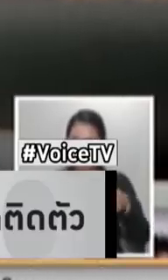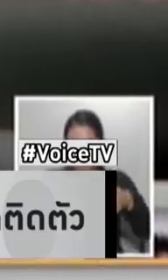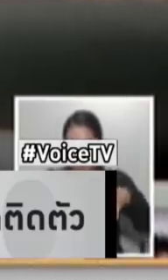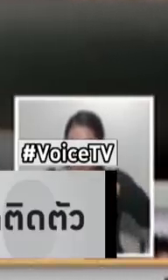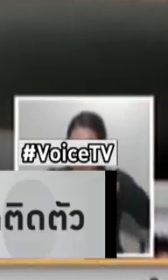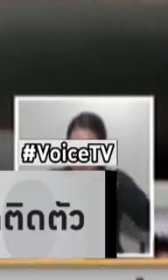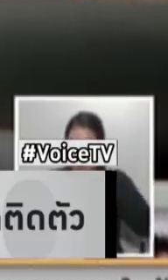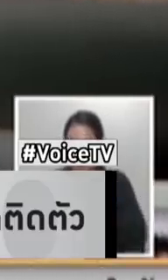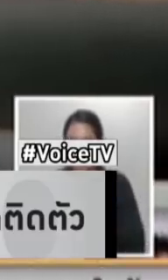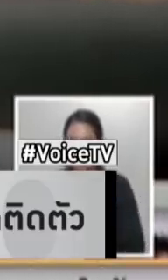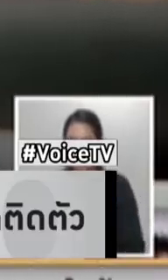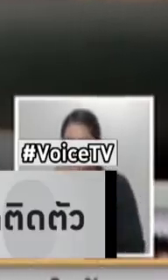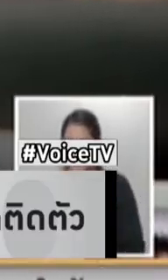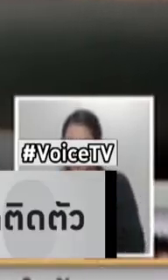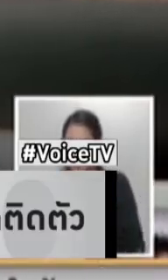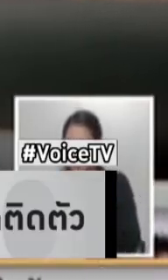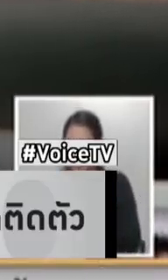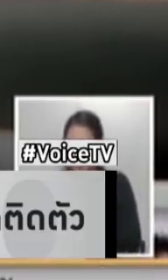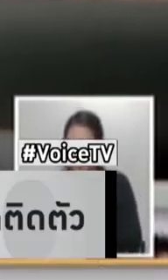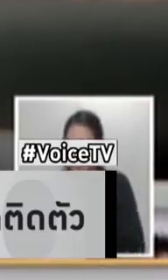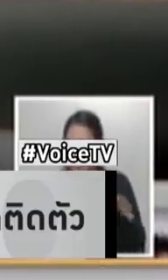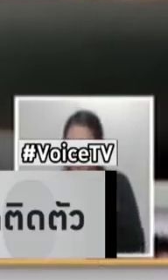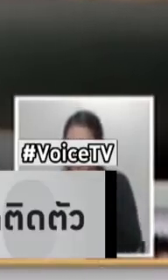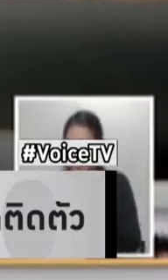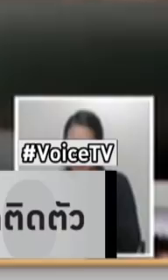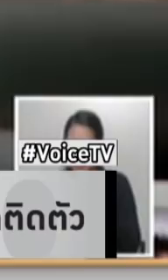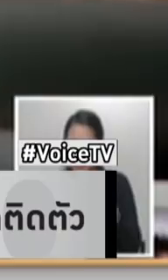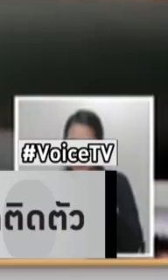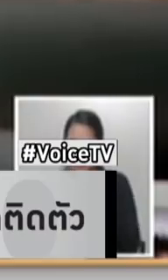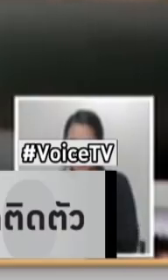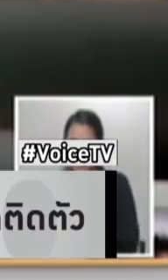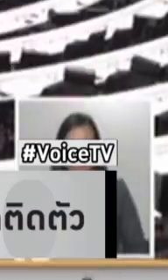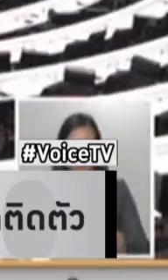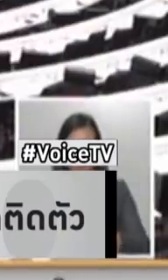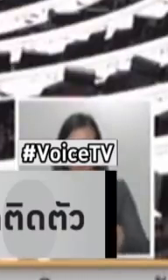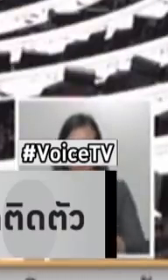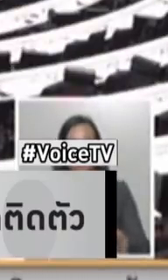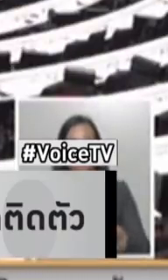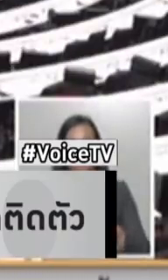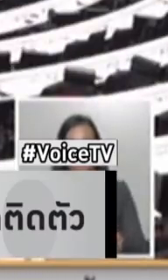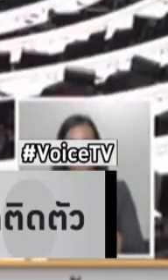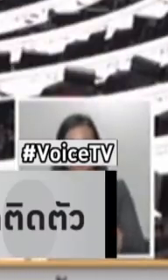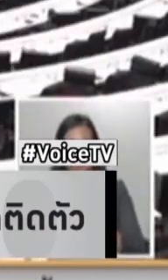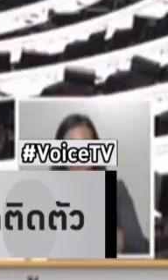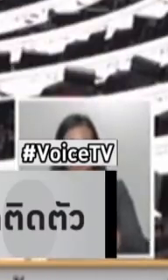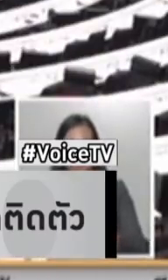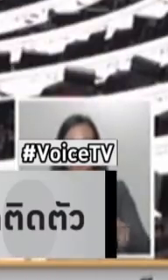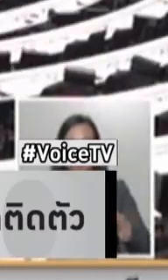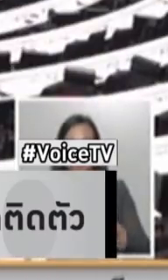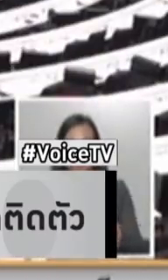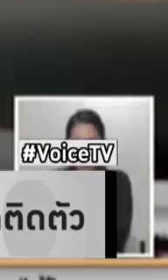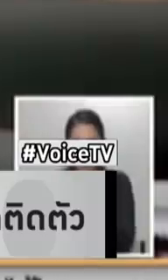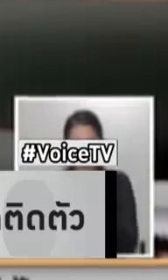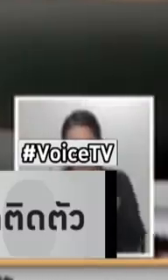เหตุใดจึงไม่พบข้อเท็จจริงนะตามที่ในที่เป็นทั้งสองฉบับนี้รายงาน ชาติไ